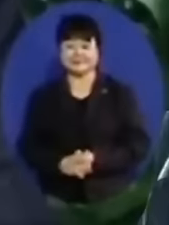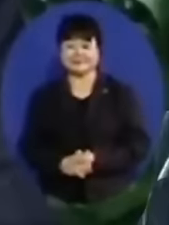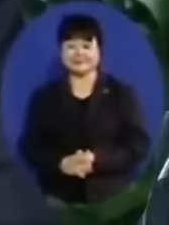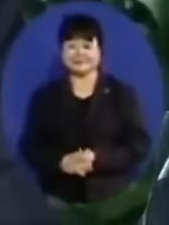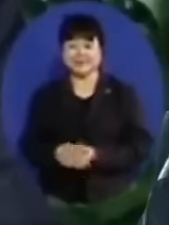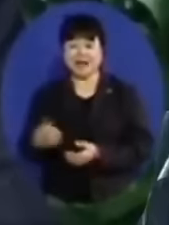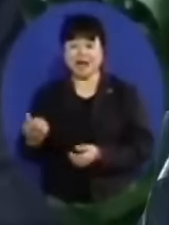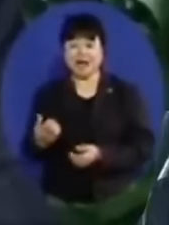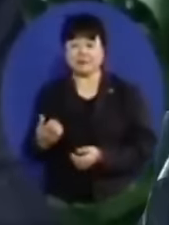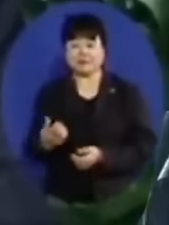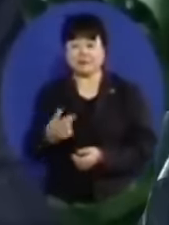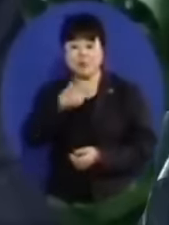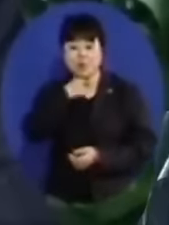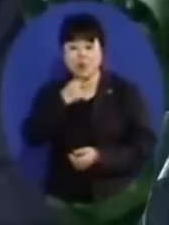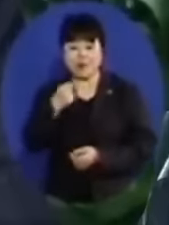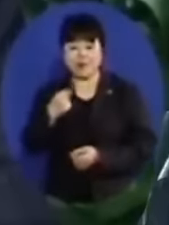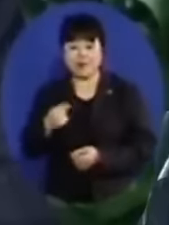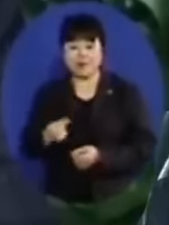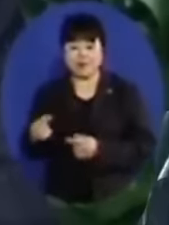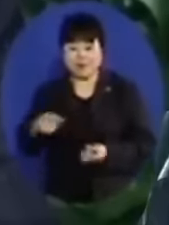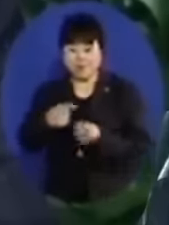아픈 데가 낫기를 원하면은